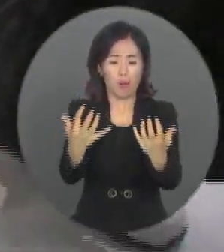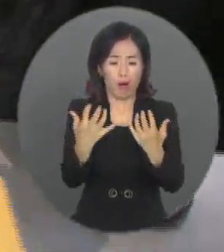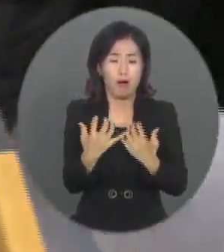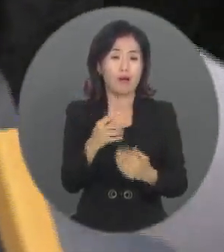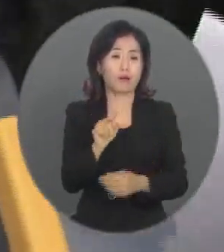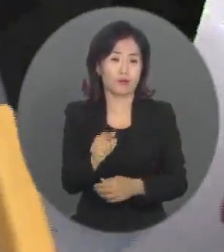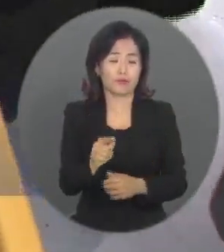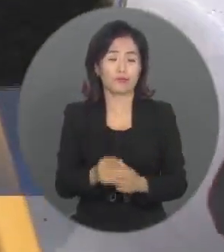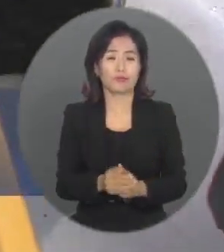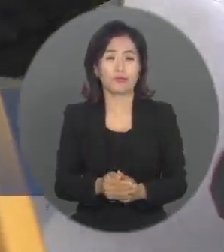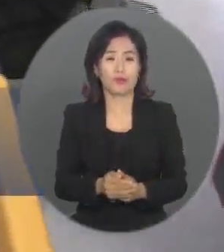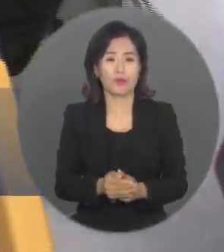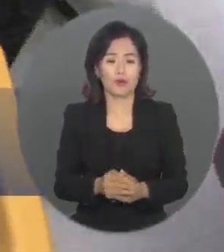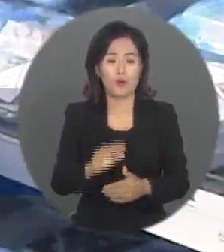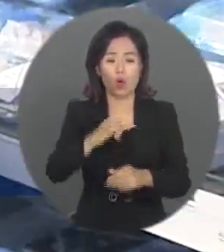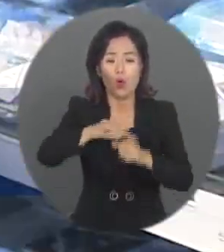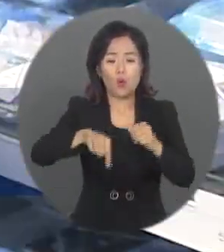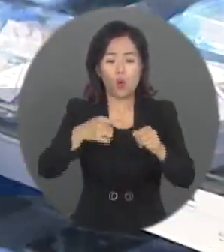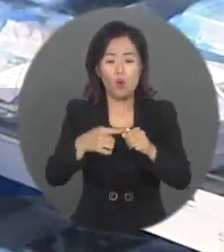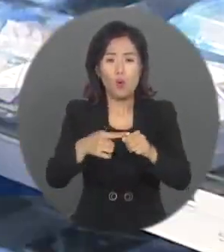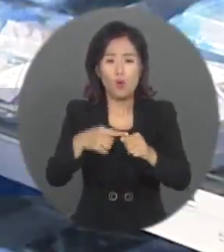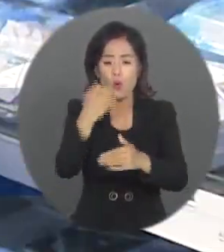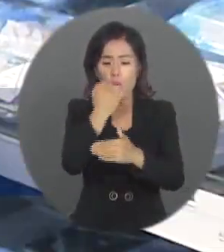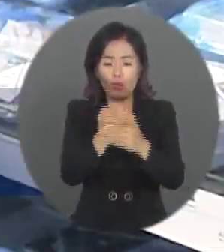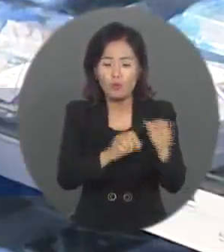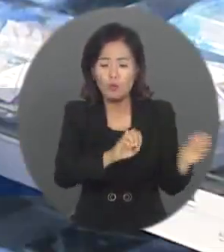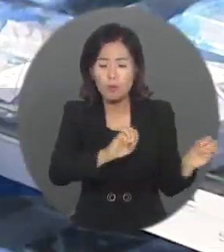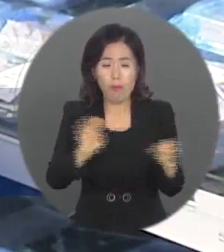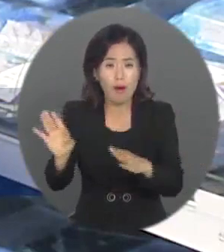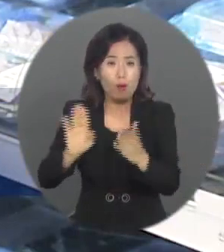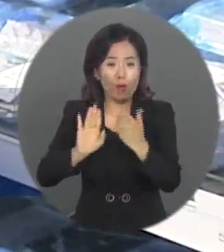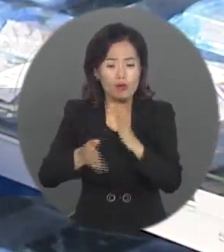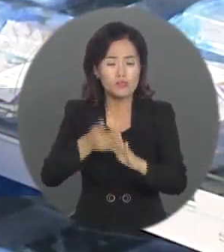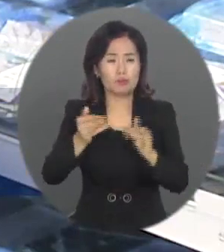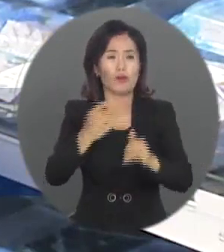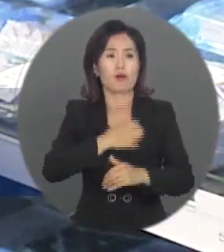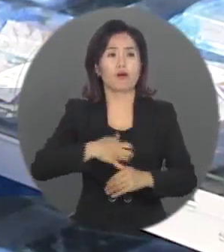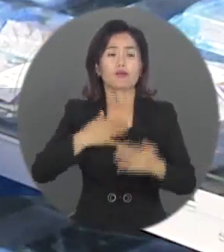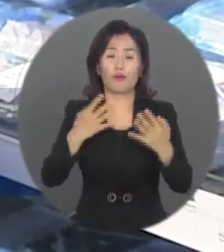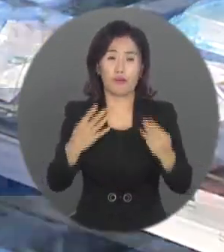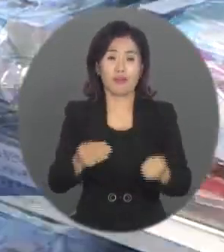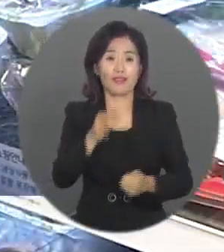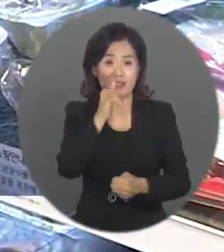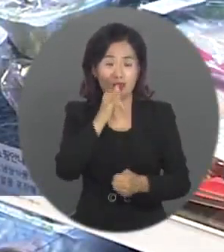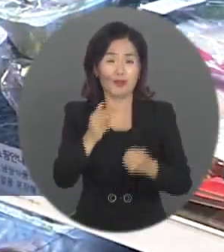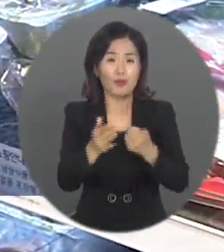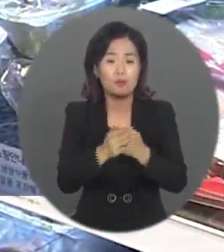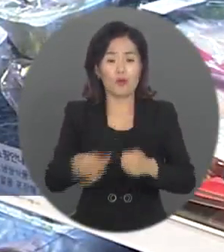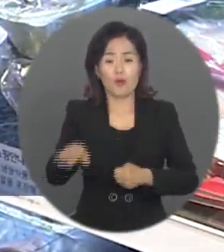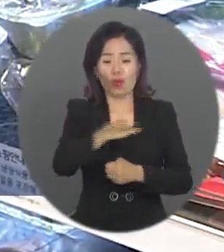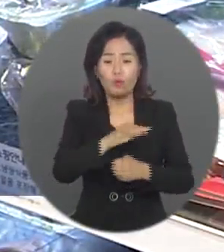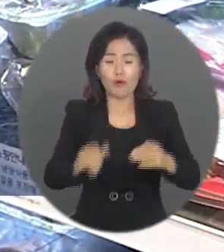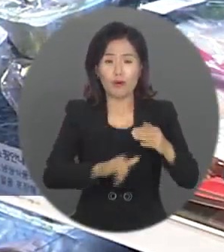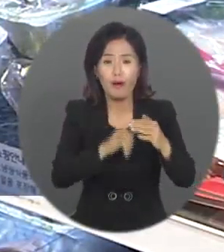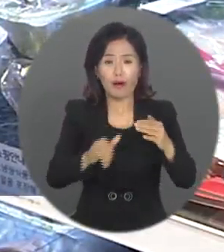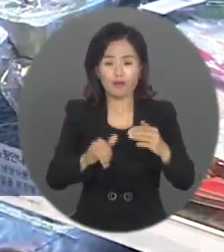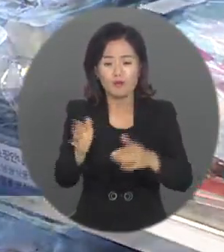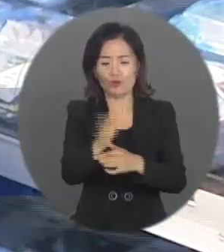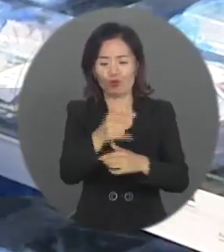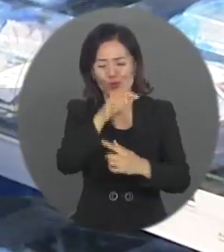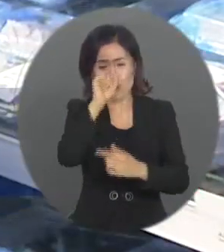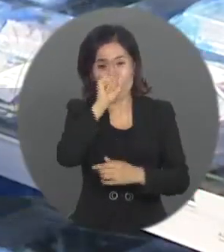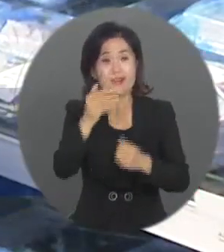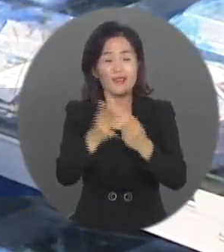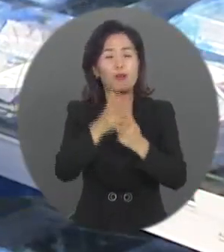있습니다. 오염수가 방류가 되다 보니까 시민으로서 좀 걱정이 많이 되잖아요. 저희 가족들이 해산물 굉장히